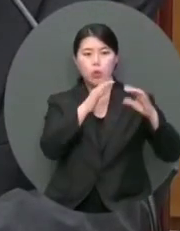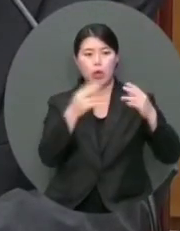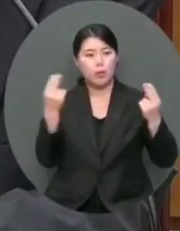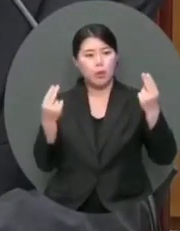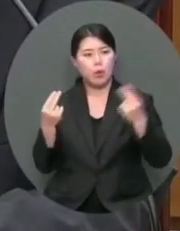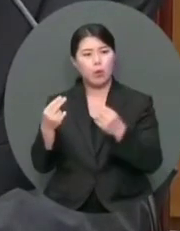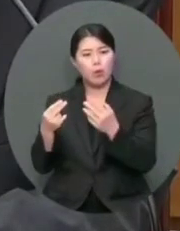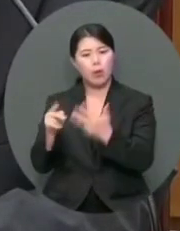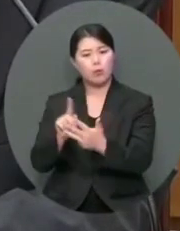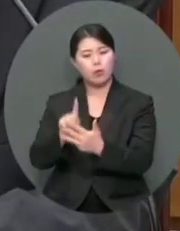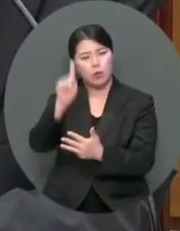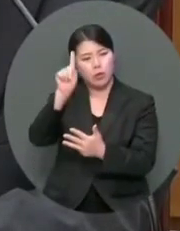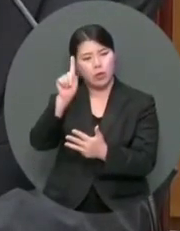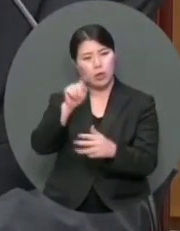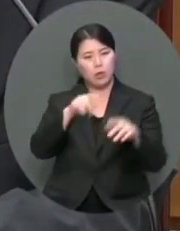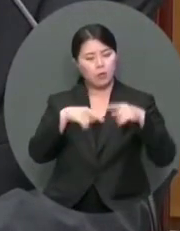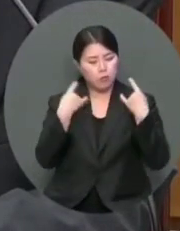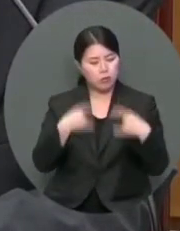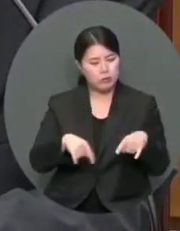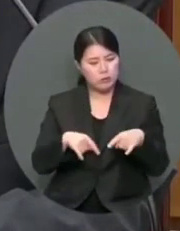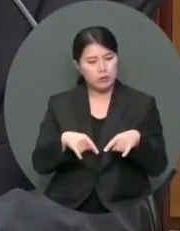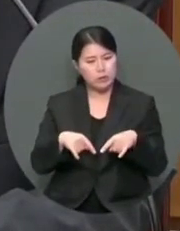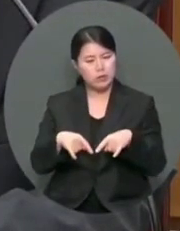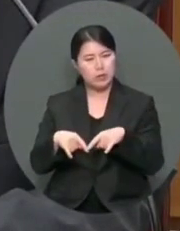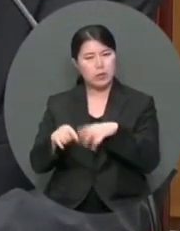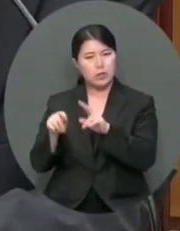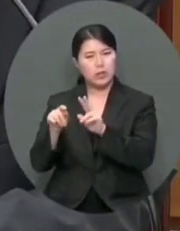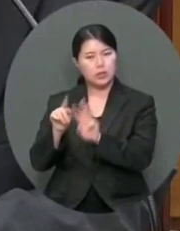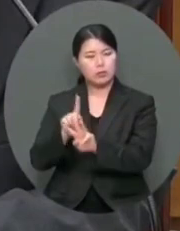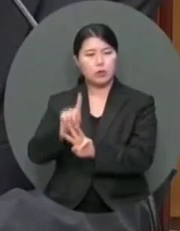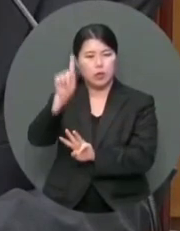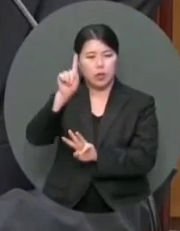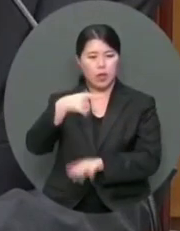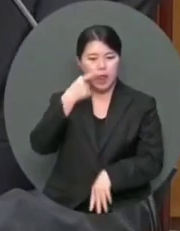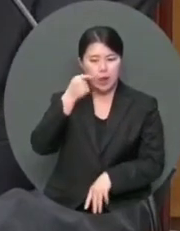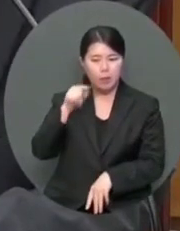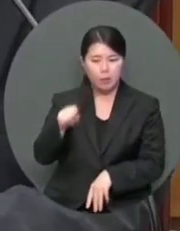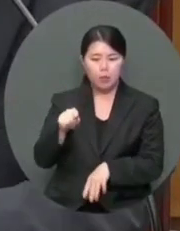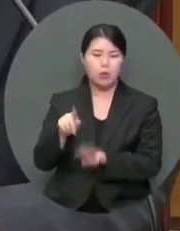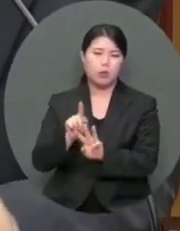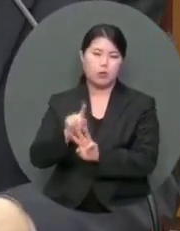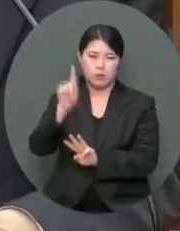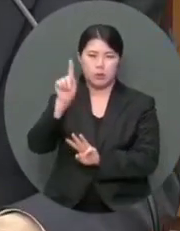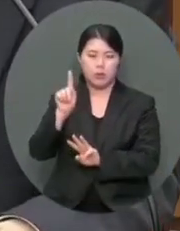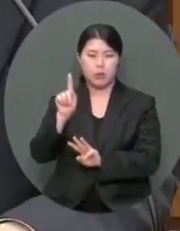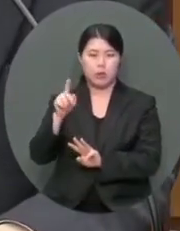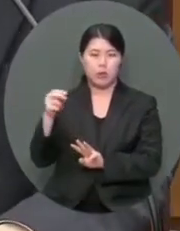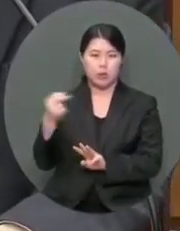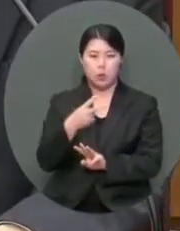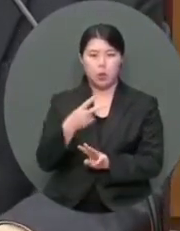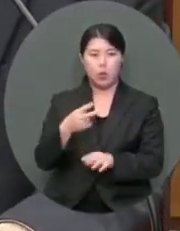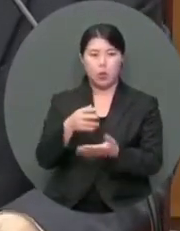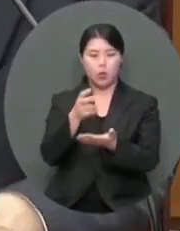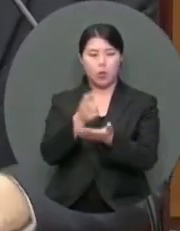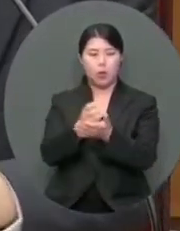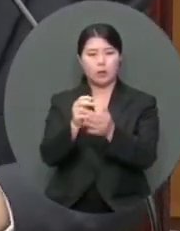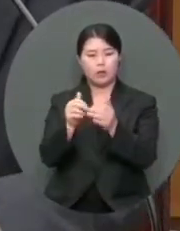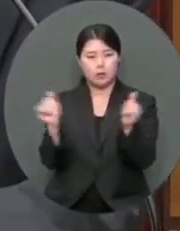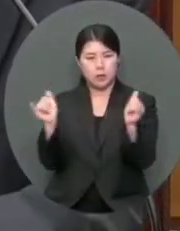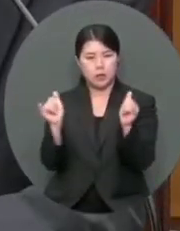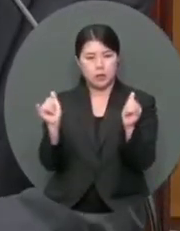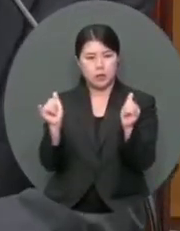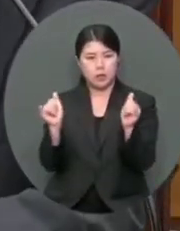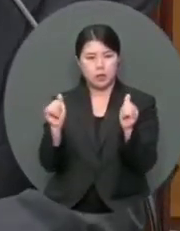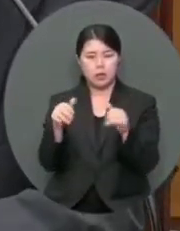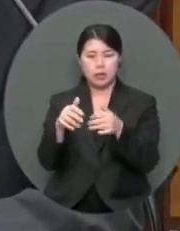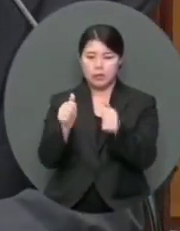프랑스의 2.5분의 1, 일본의 1.3분의 1, 판사 1인상 재판수도 독일의 5배,